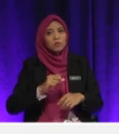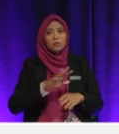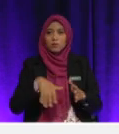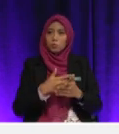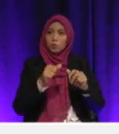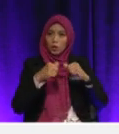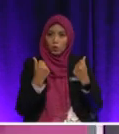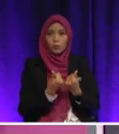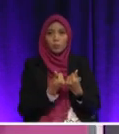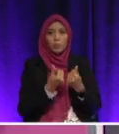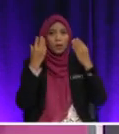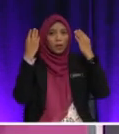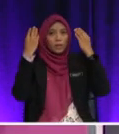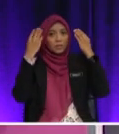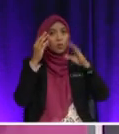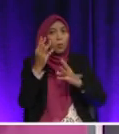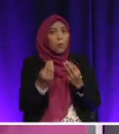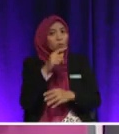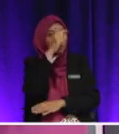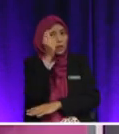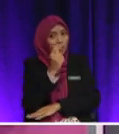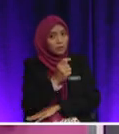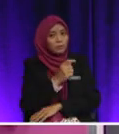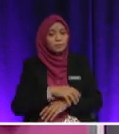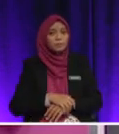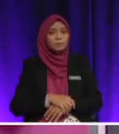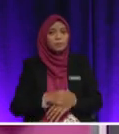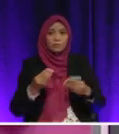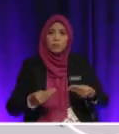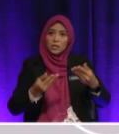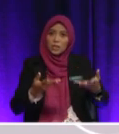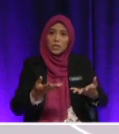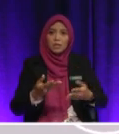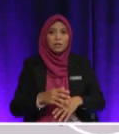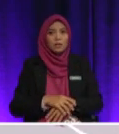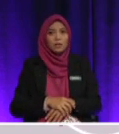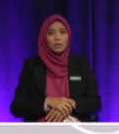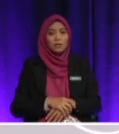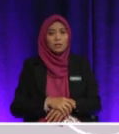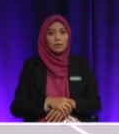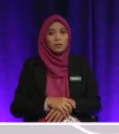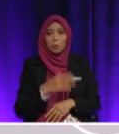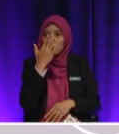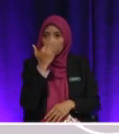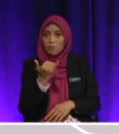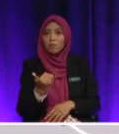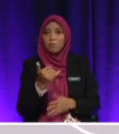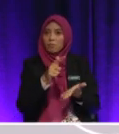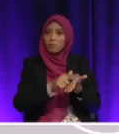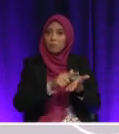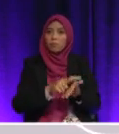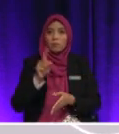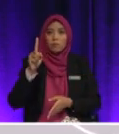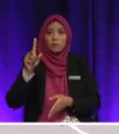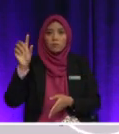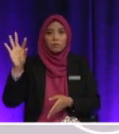saya anak-anak mau pada hari ini berikan pandangan Anda Mengapakah ordinand pelajaran 1951